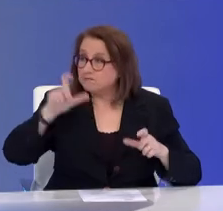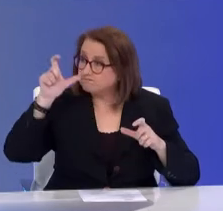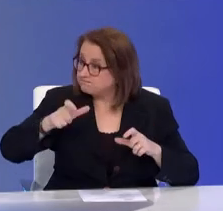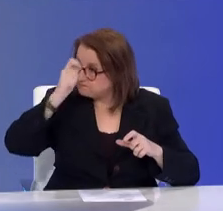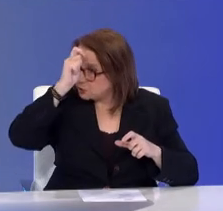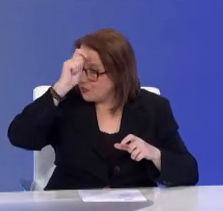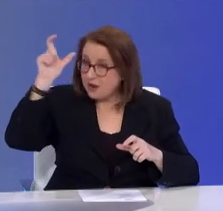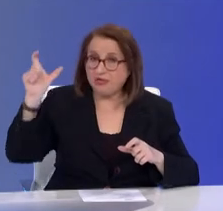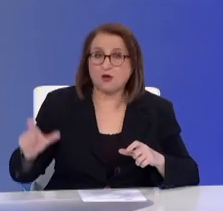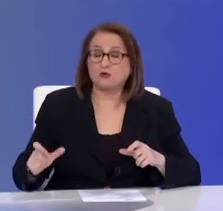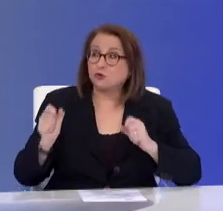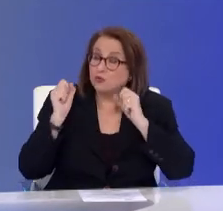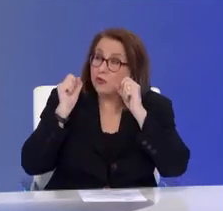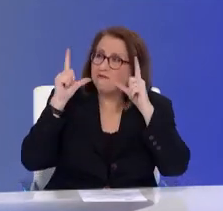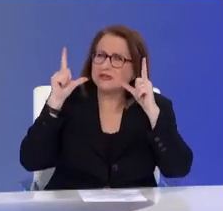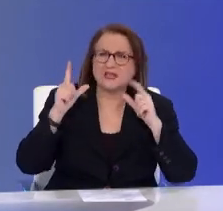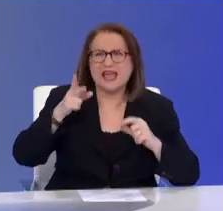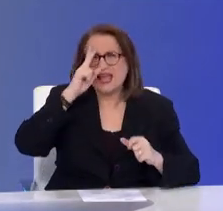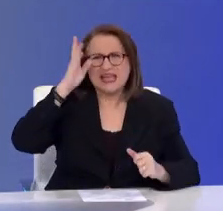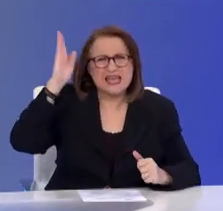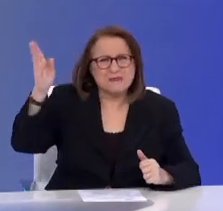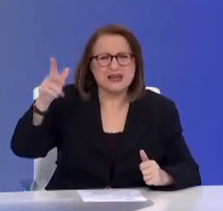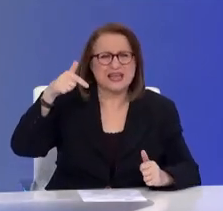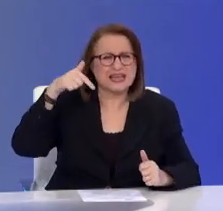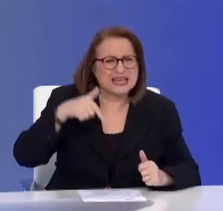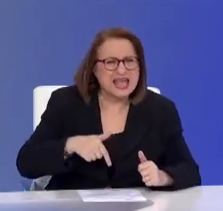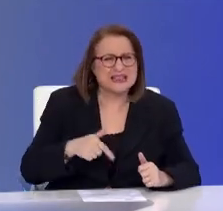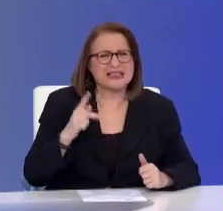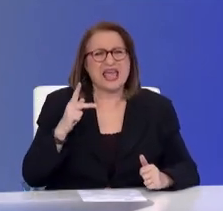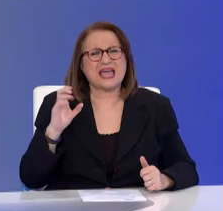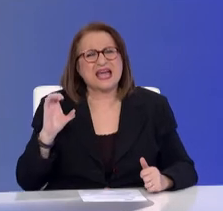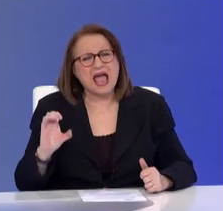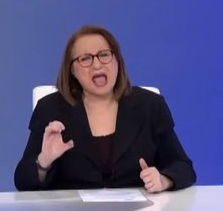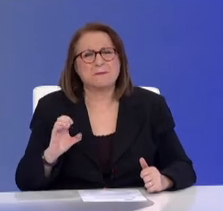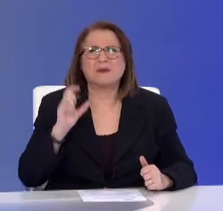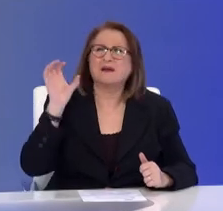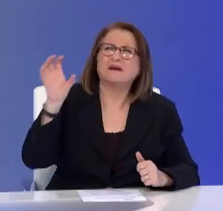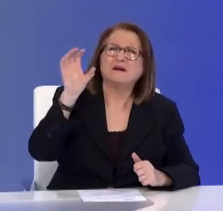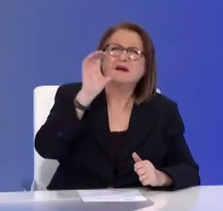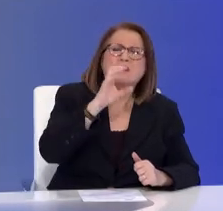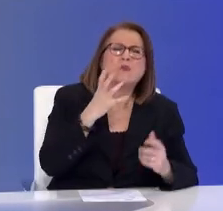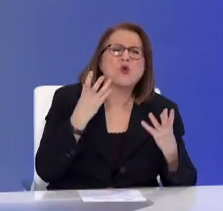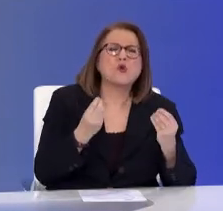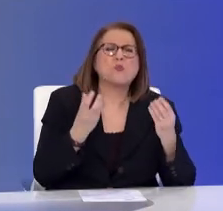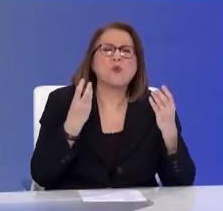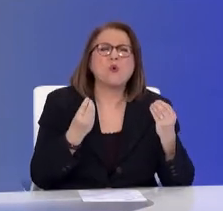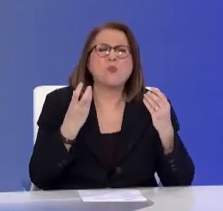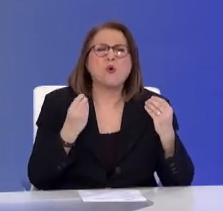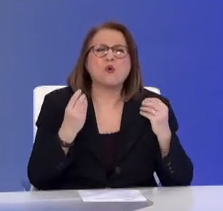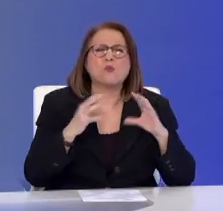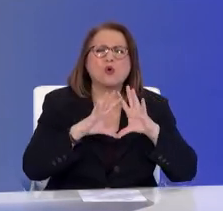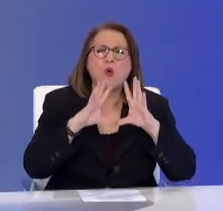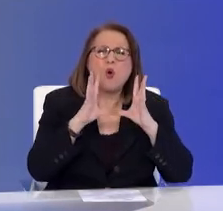Ντιουμά, ο Γκέτε, ο Χάλεκ, ο Ιγκό, ο Χάιν, ο Μικίεβιτς, ο Μίλερ, ο